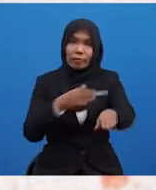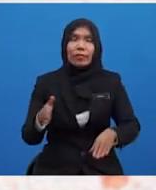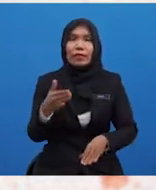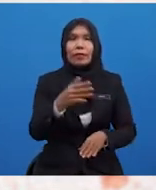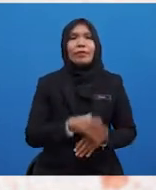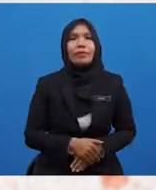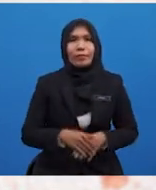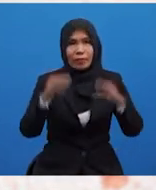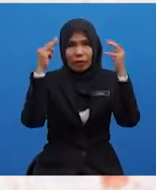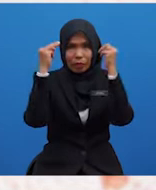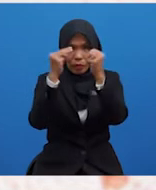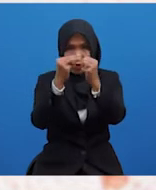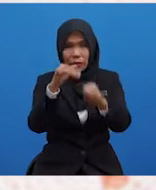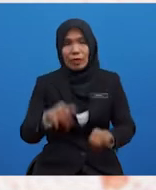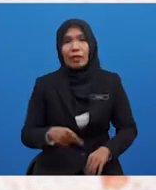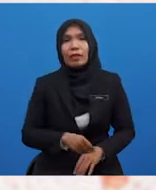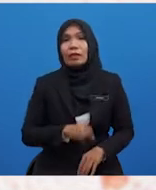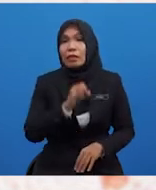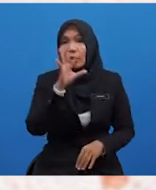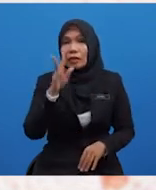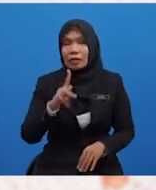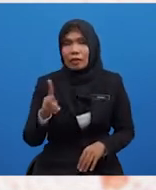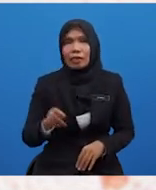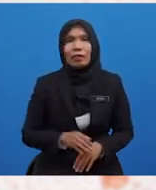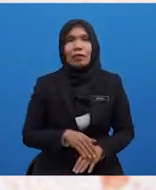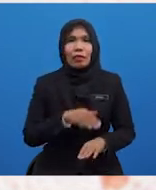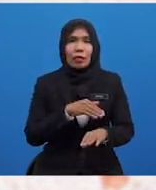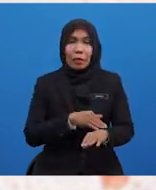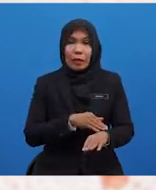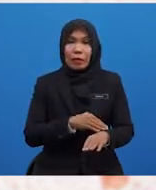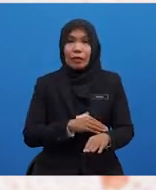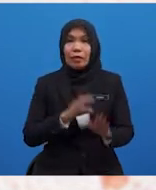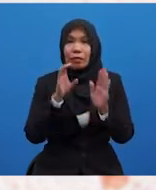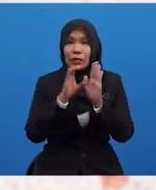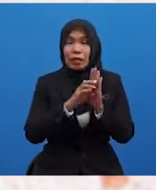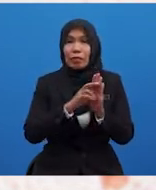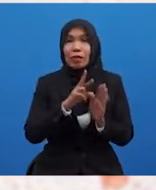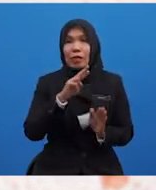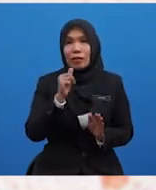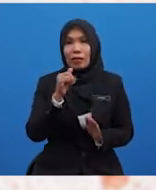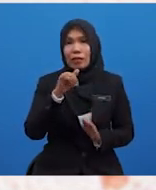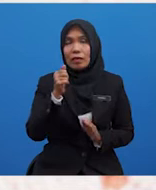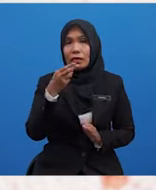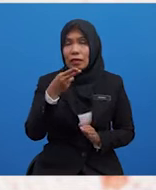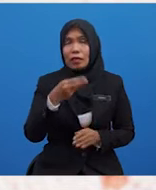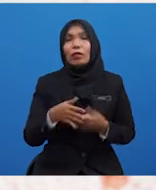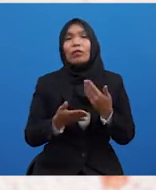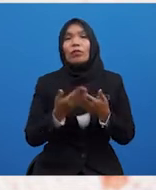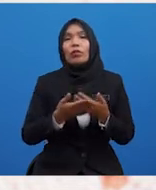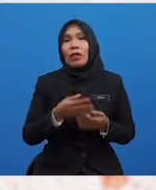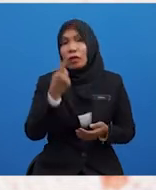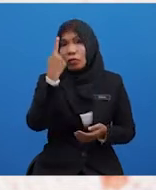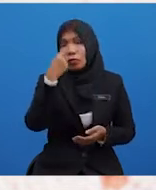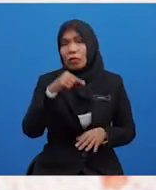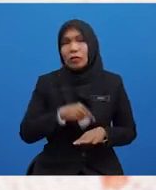Maklumat yang dinyatakan pada gambar rajah tulang ikan ini mudah untuk dikenal pasti